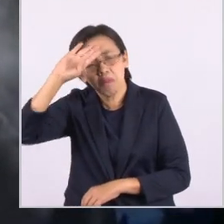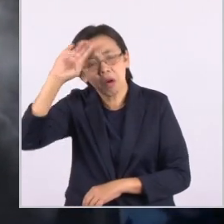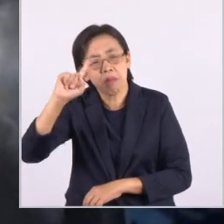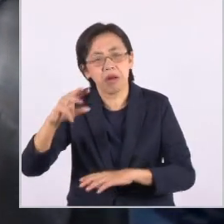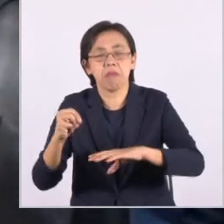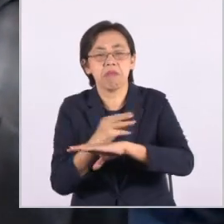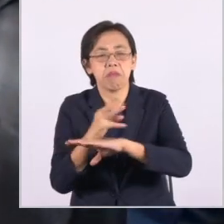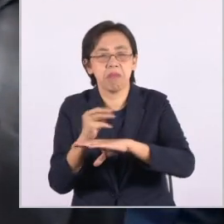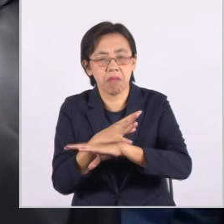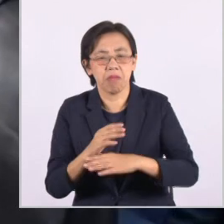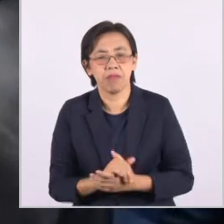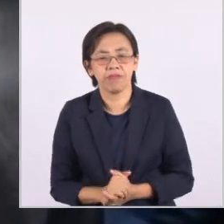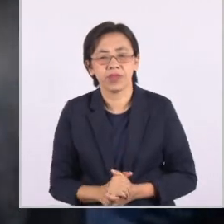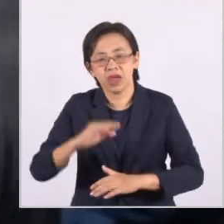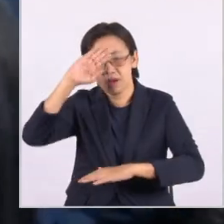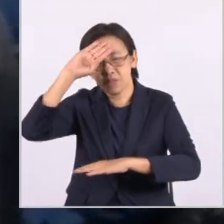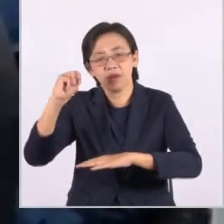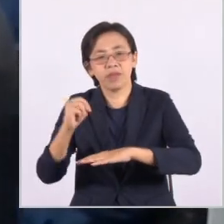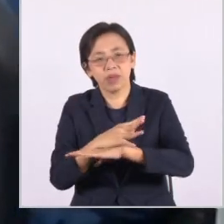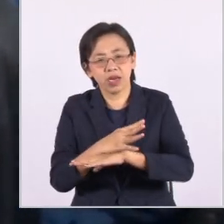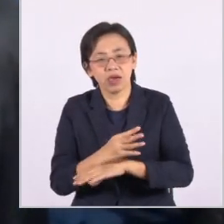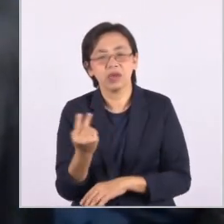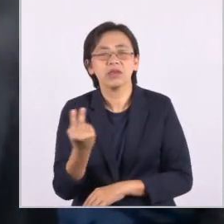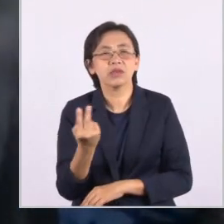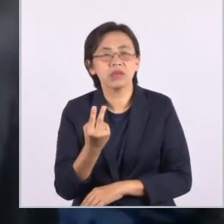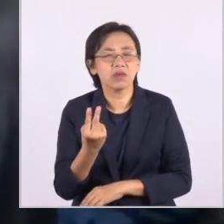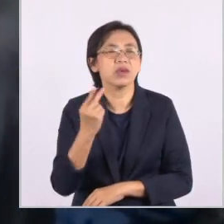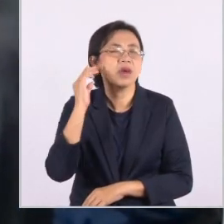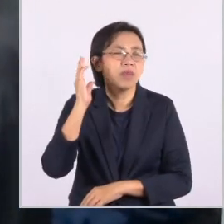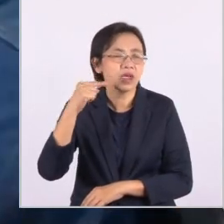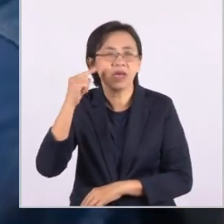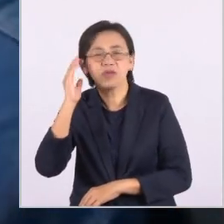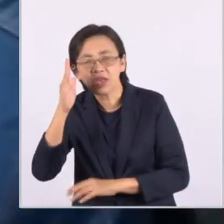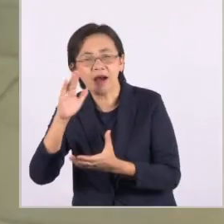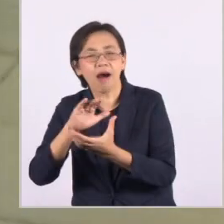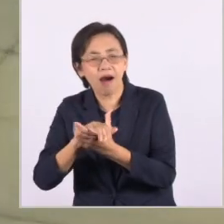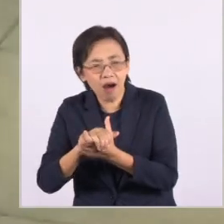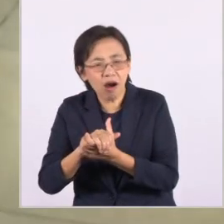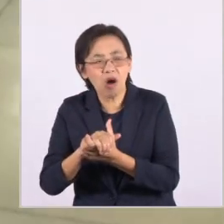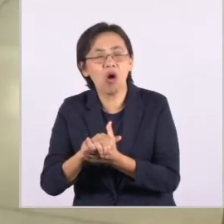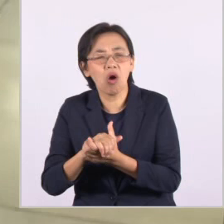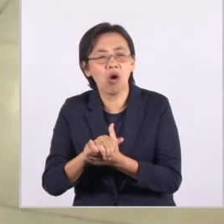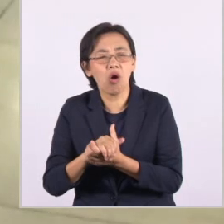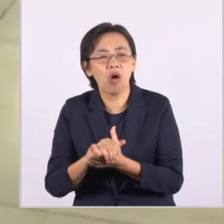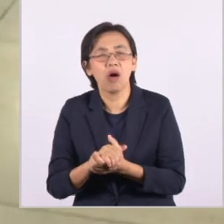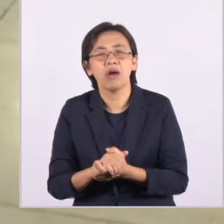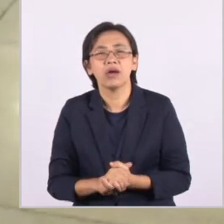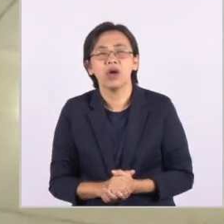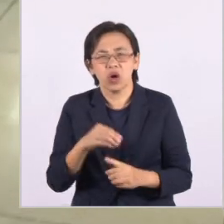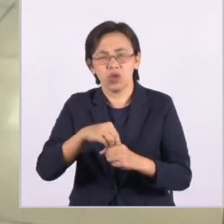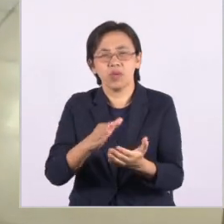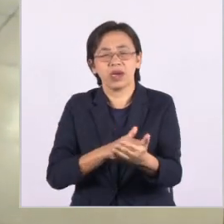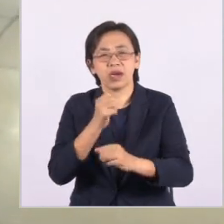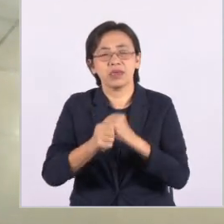มะเร็งนะคะเออคือว่าทั้งคู่เองเนี่ยก็อยากจะใช้ชีวิตอยู่ด้วยกันหลังจากที่คือใช้ชีวิตอยู่ด้วยกันมา 16ปี